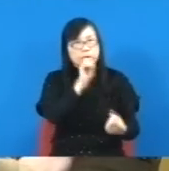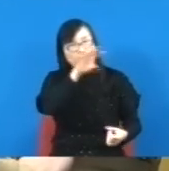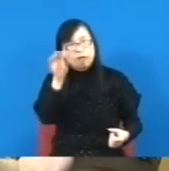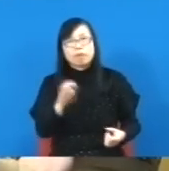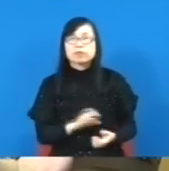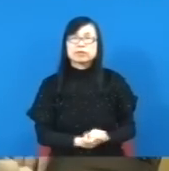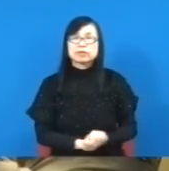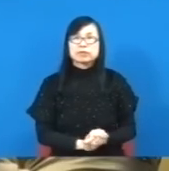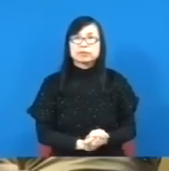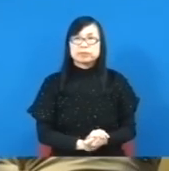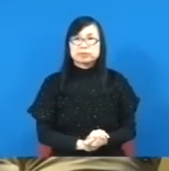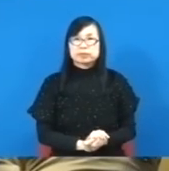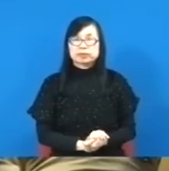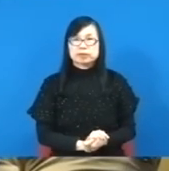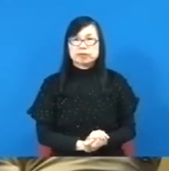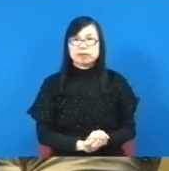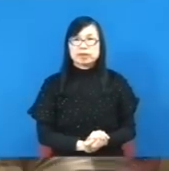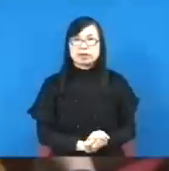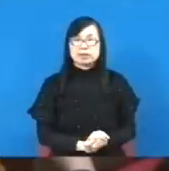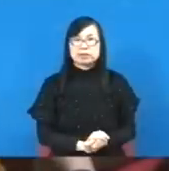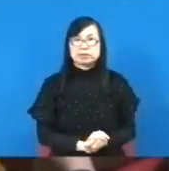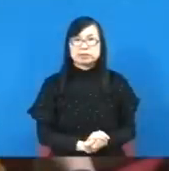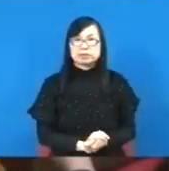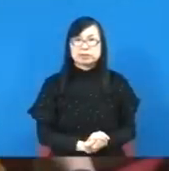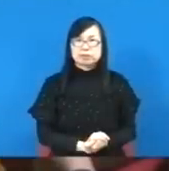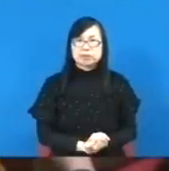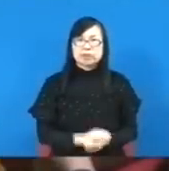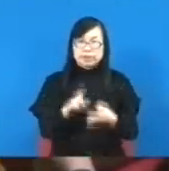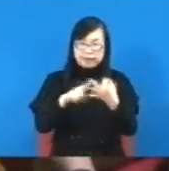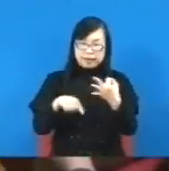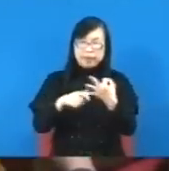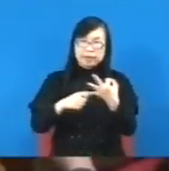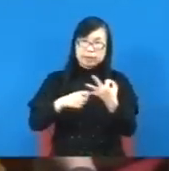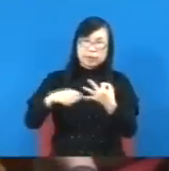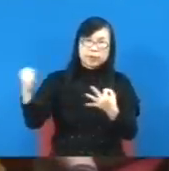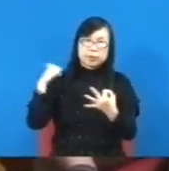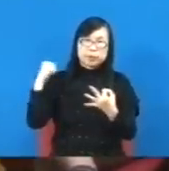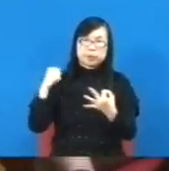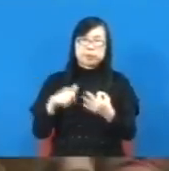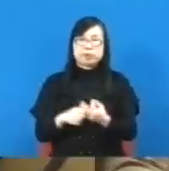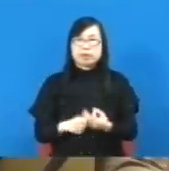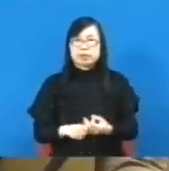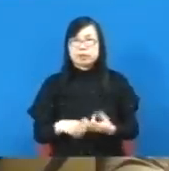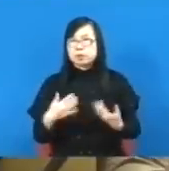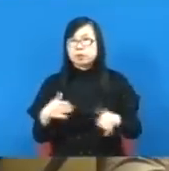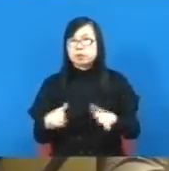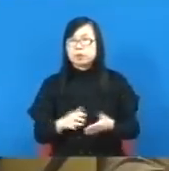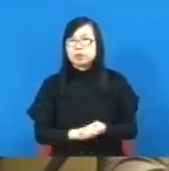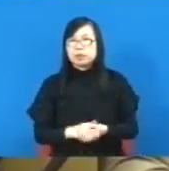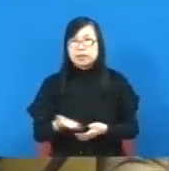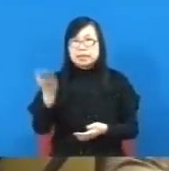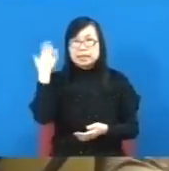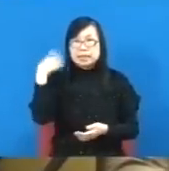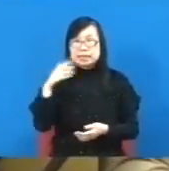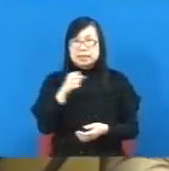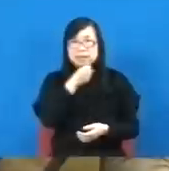啊，咁啊，即係另一樣啦。咁呢個李克強係即係而家就好串啦。 嗰陣時記者會